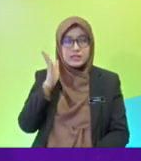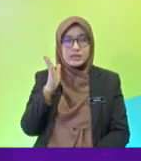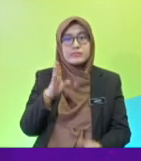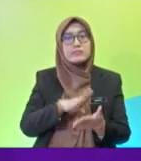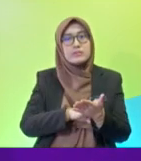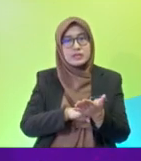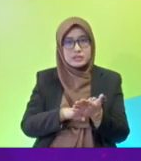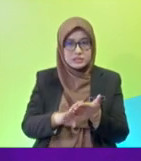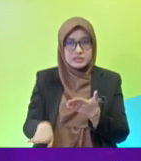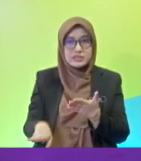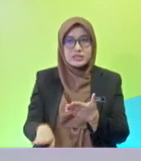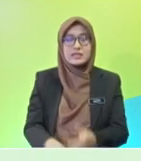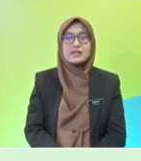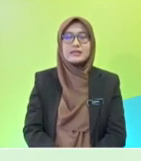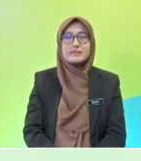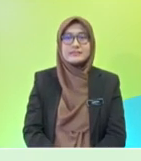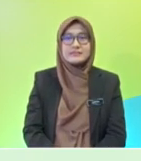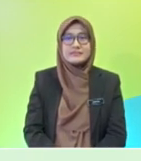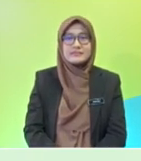tidak tersumbat